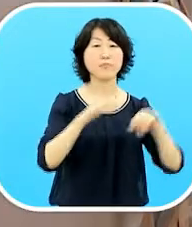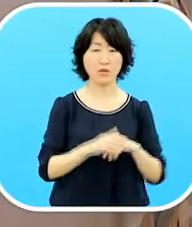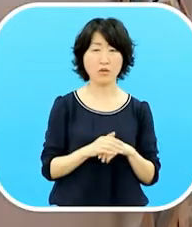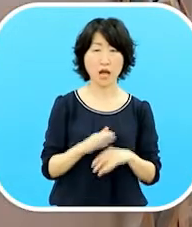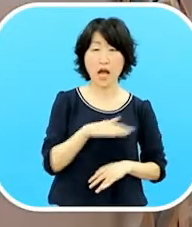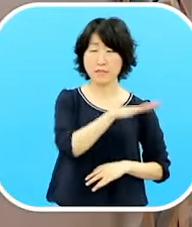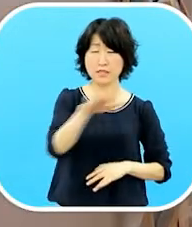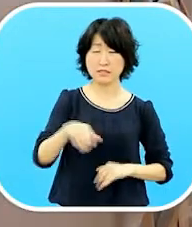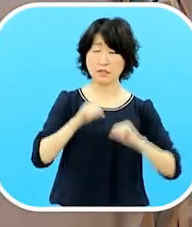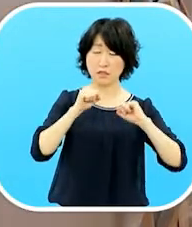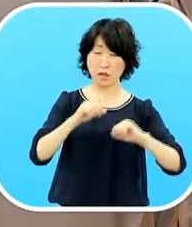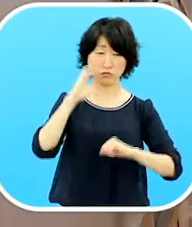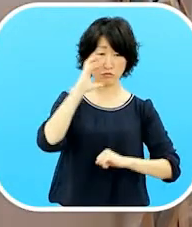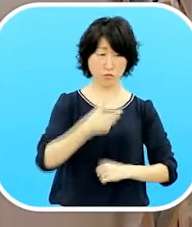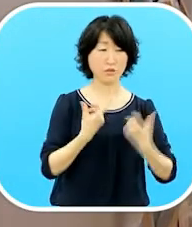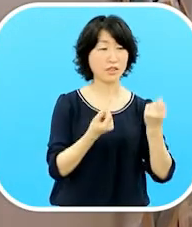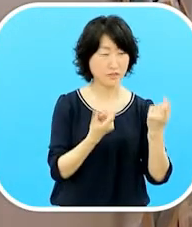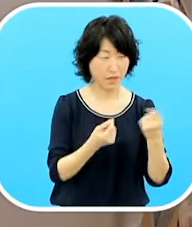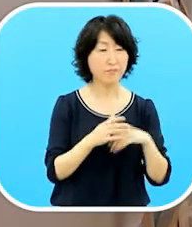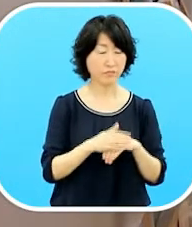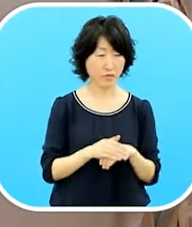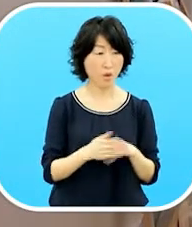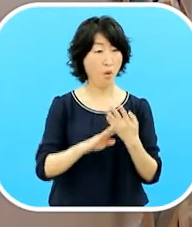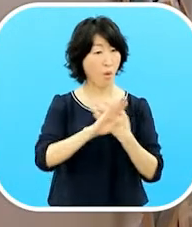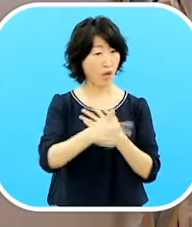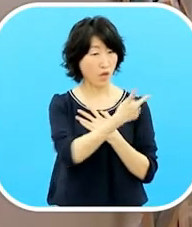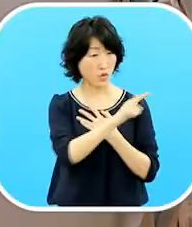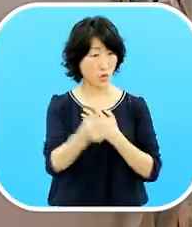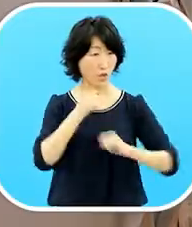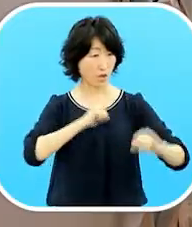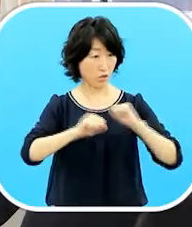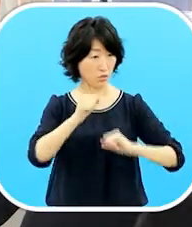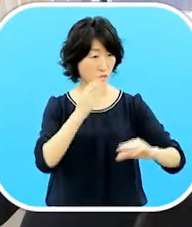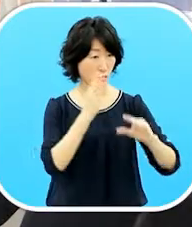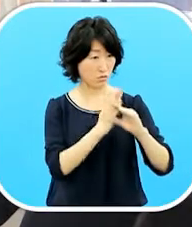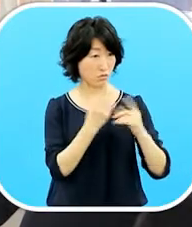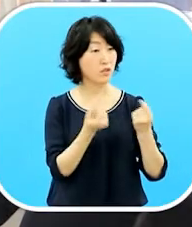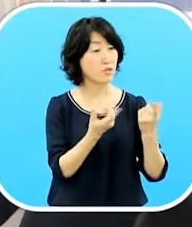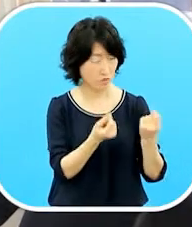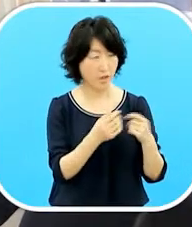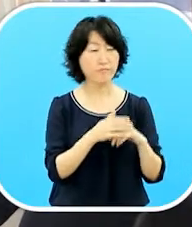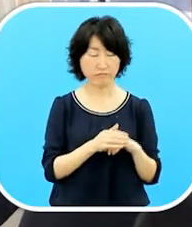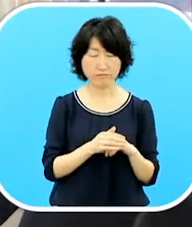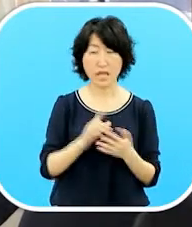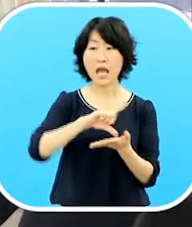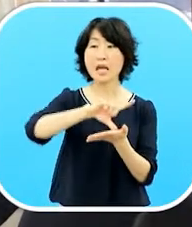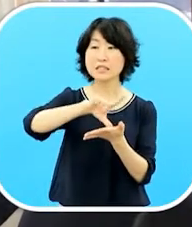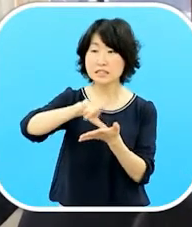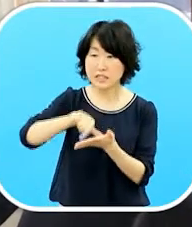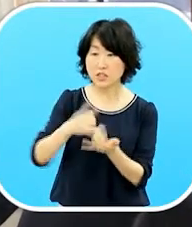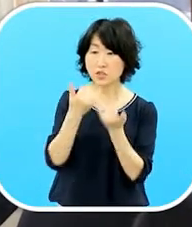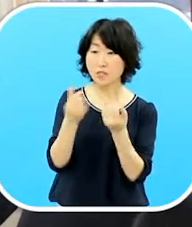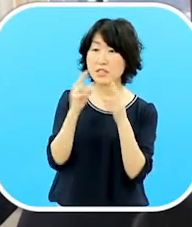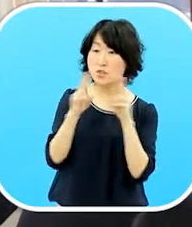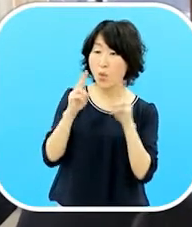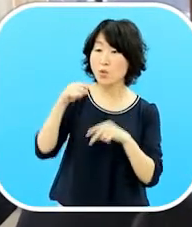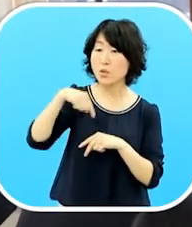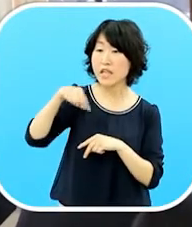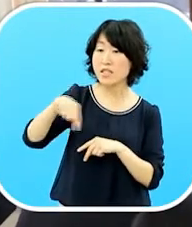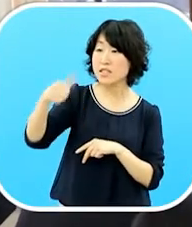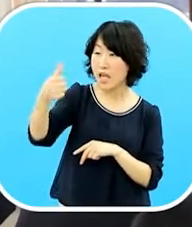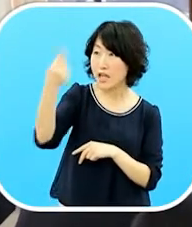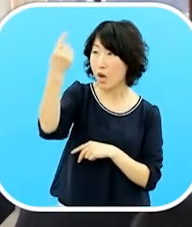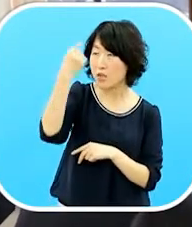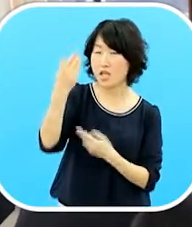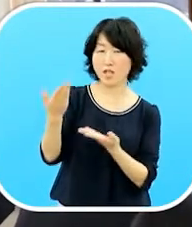ね。その他に郷土芸能部はいろいろな活動をしてるんですよね。 地域の民謡の先生方にも教えをいただいて秋田